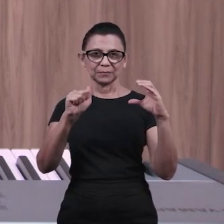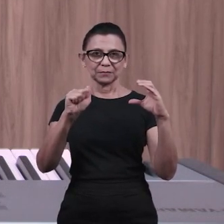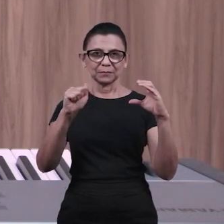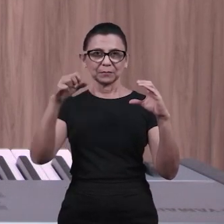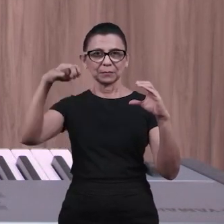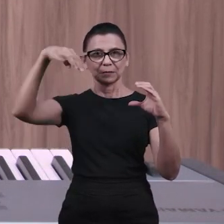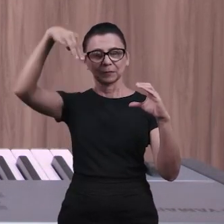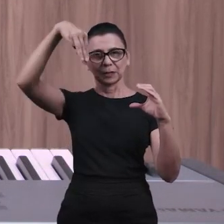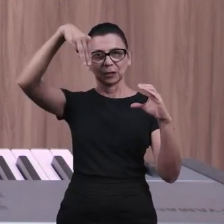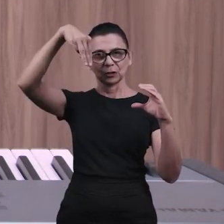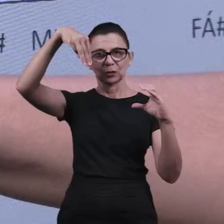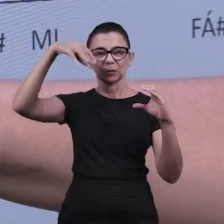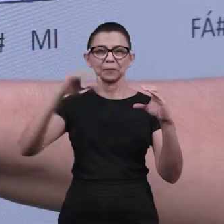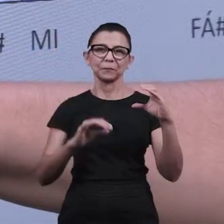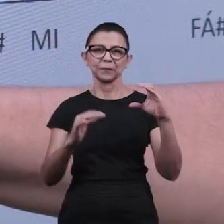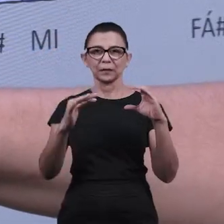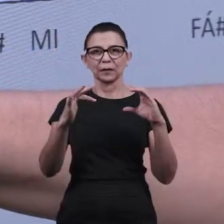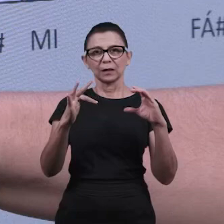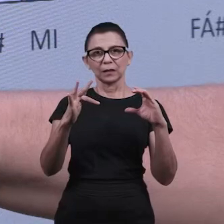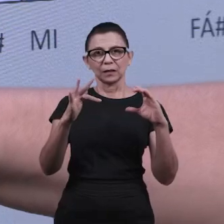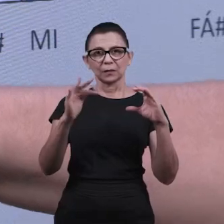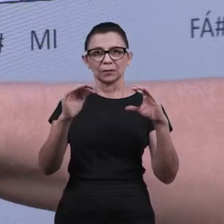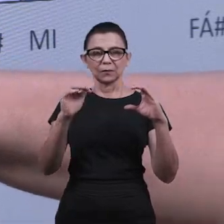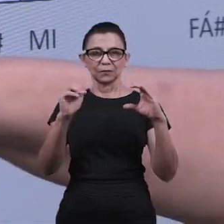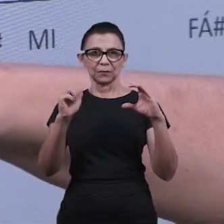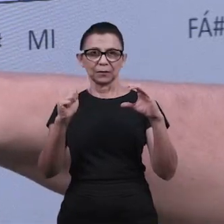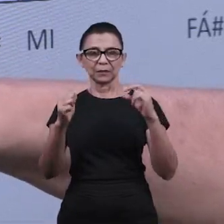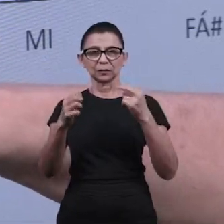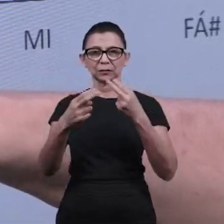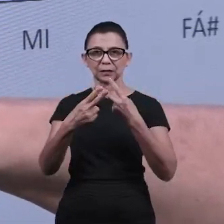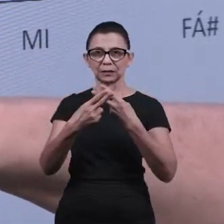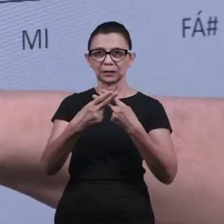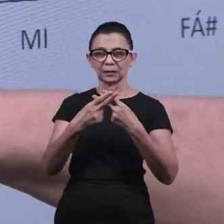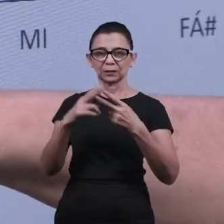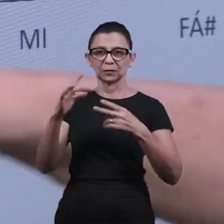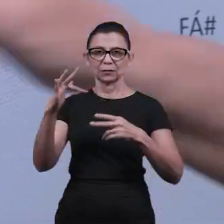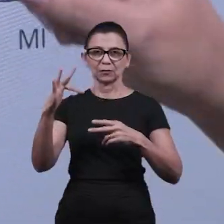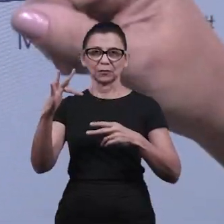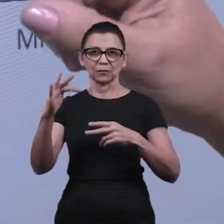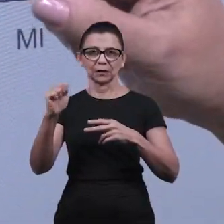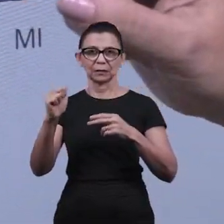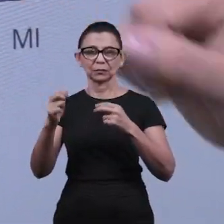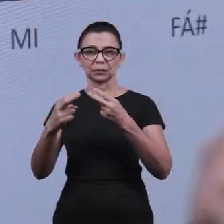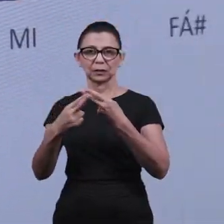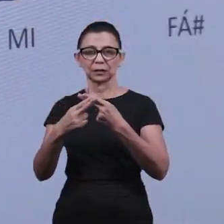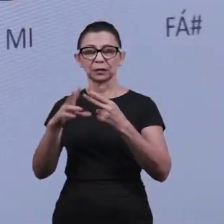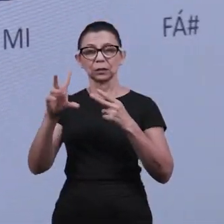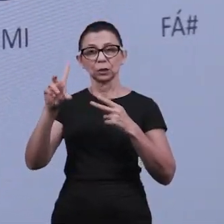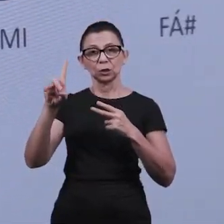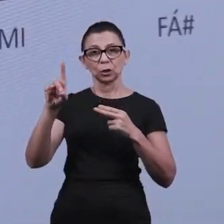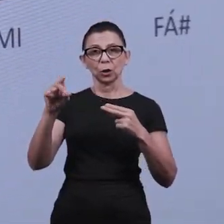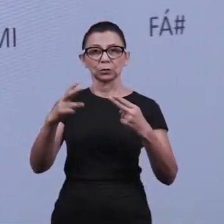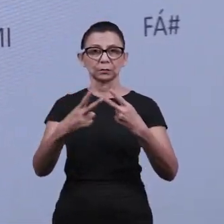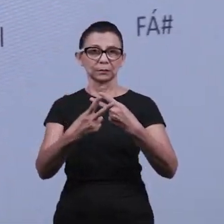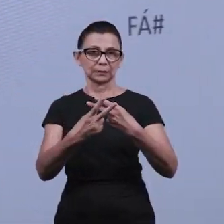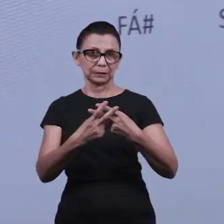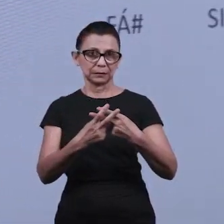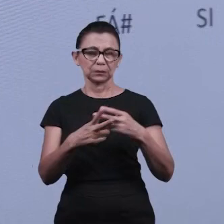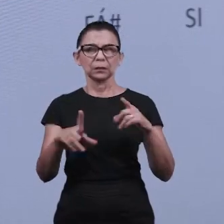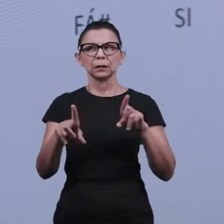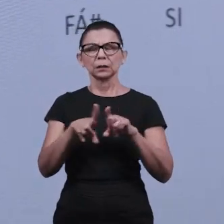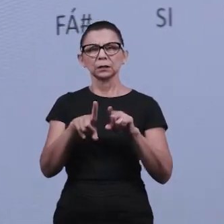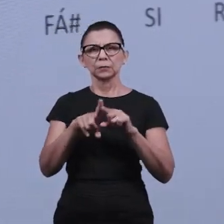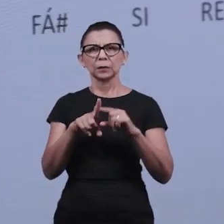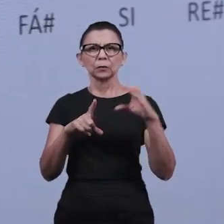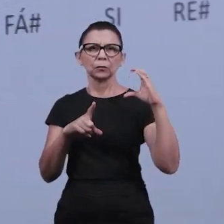Fa dièse, La dièse, Do dièse. Et aussi avec l'accord